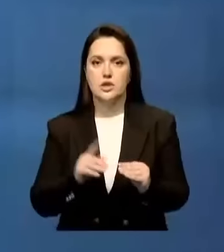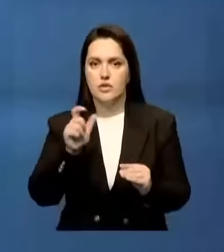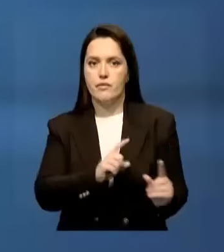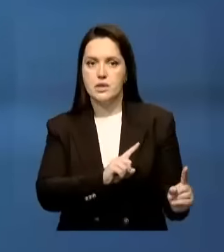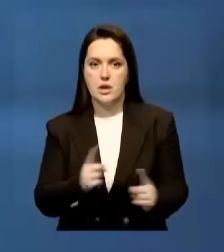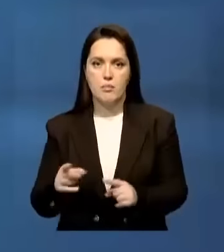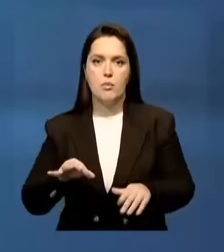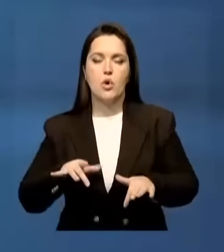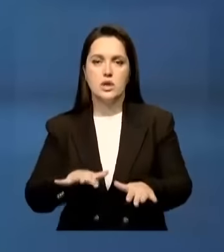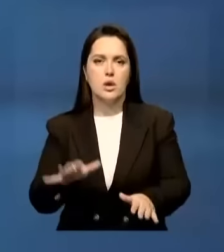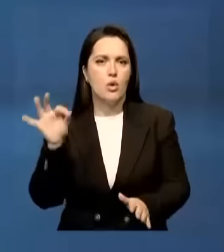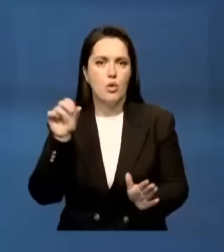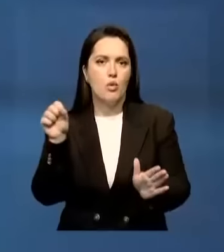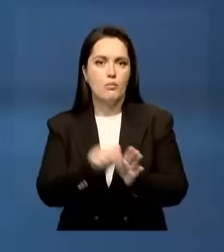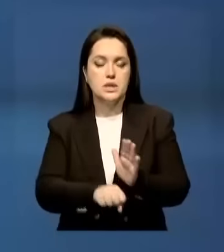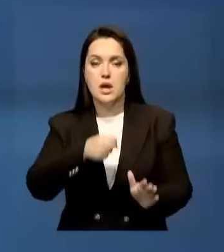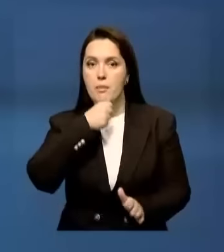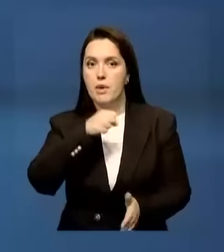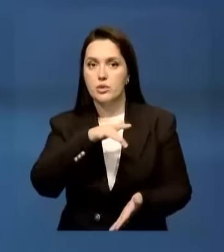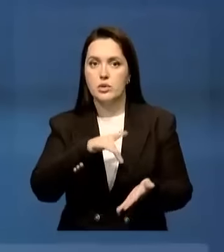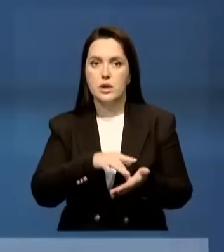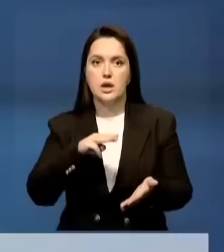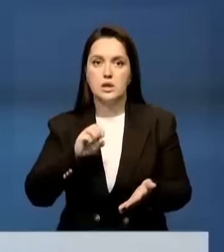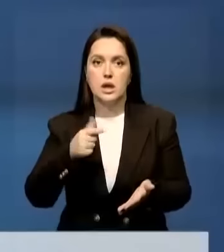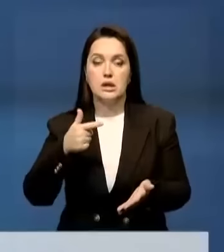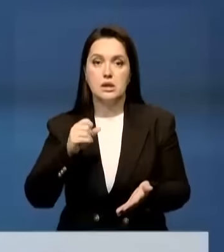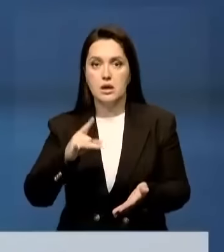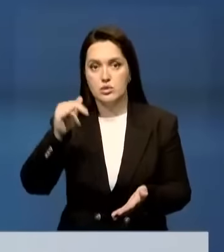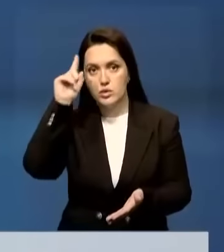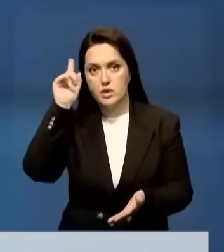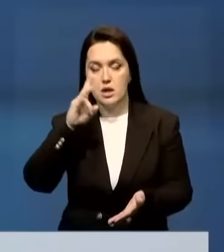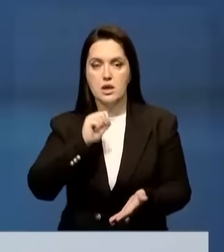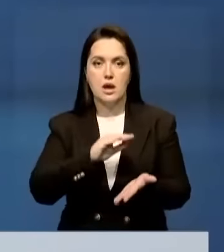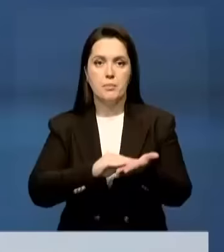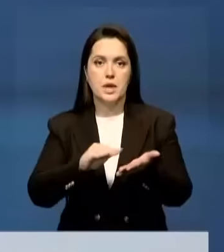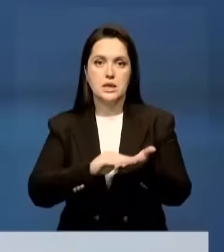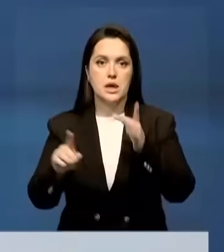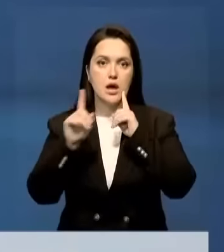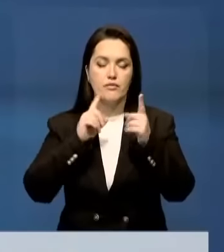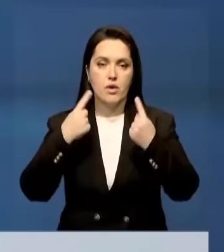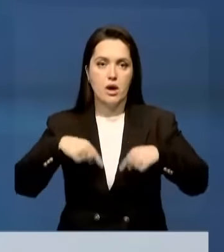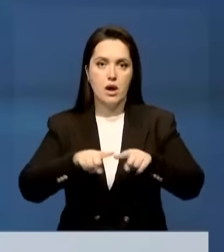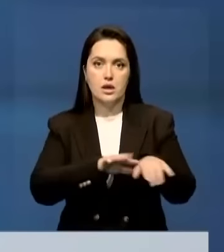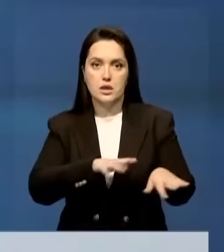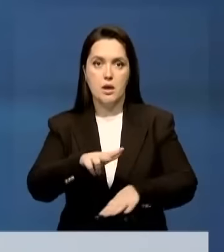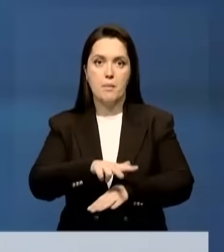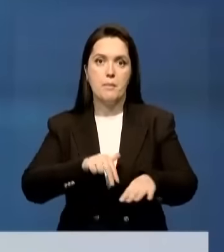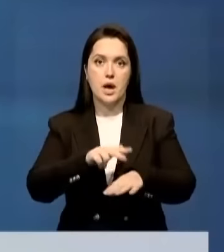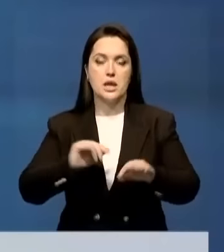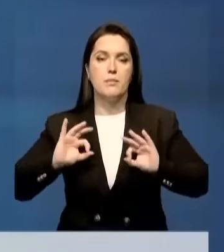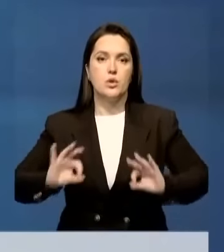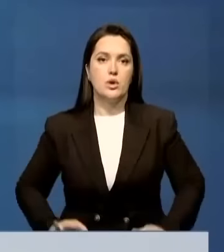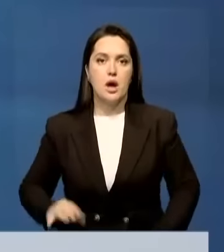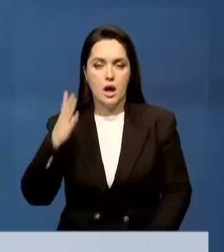10 человек задержаны по делу убийства подростка в Талгаре. Об этом стало известно на пресс-конференции, организованной полицейскими